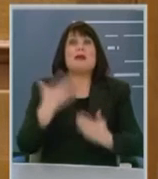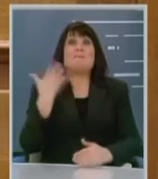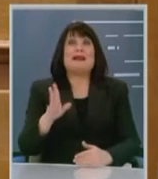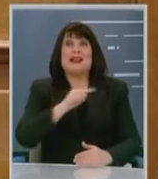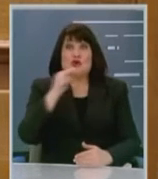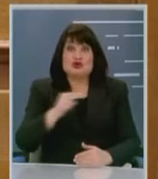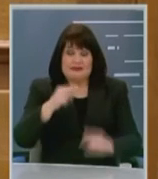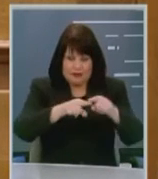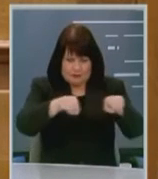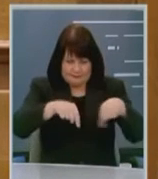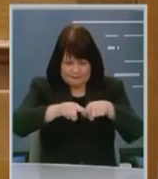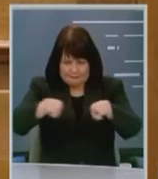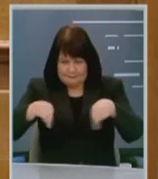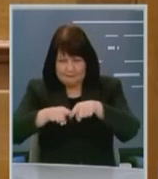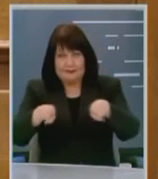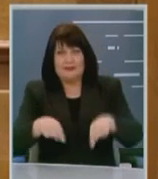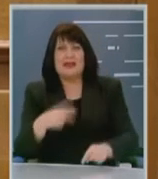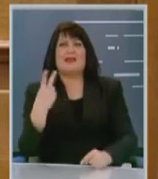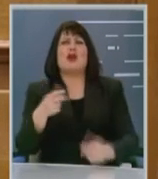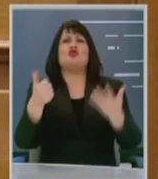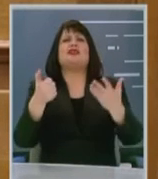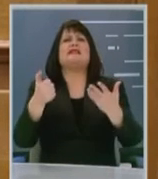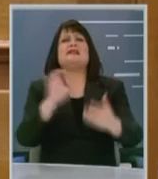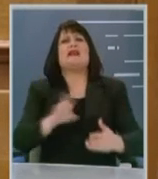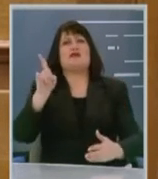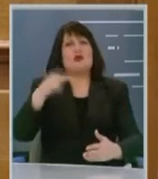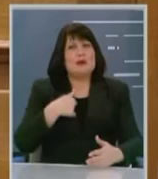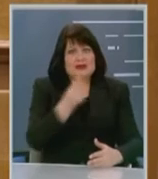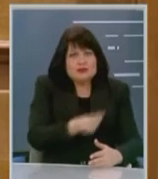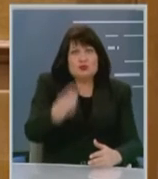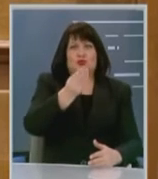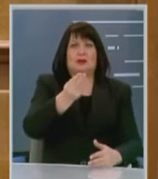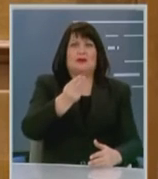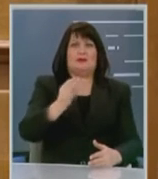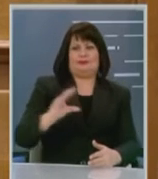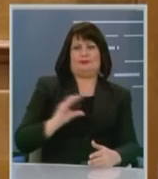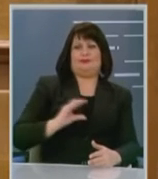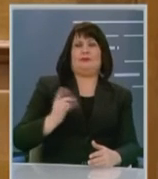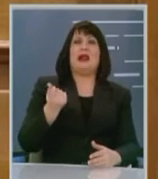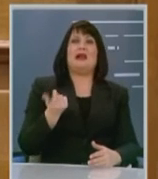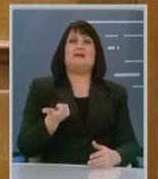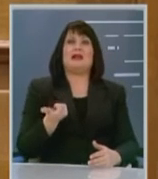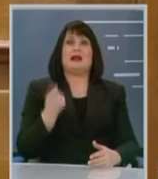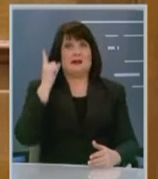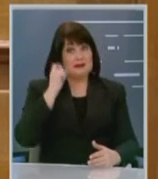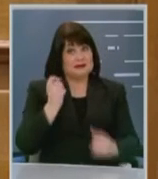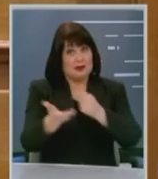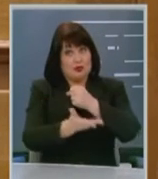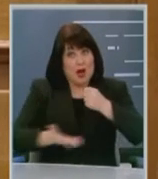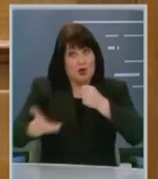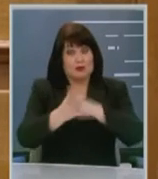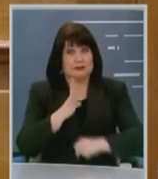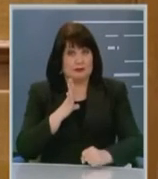εμείς, 260 ευρώ ο μέσος όρος των υπολείπων. Άρα λοιπόν, να γνωρίζουν οι